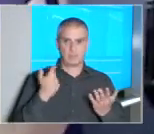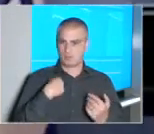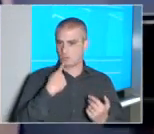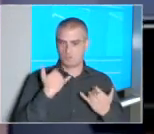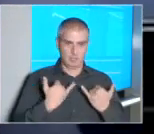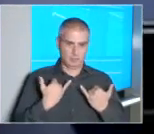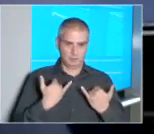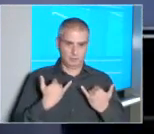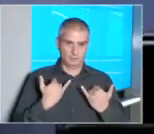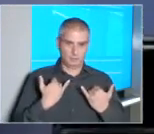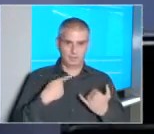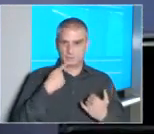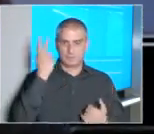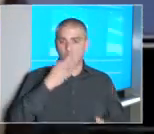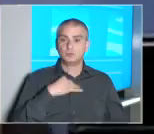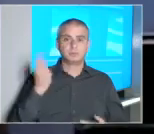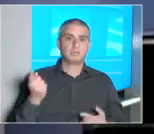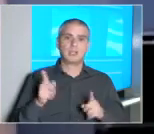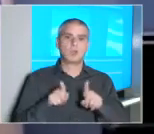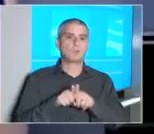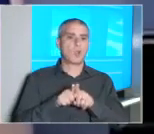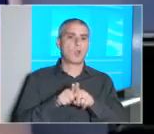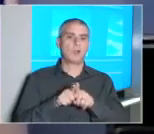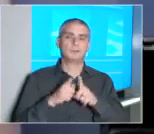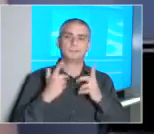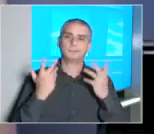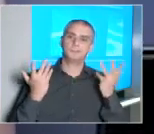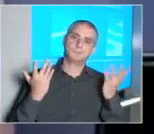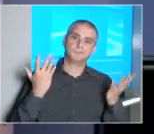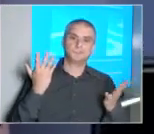אומר עכשיו, אני נתנה את הפרשנות שלי, אבל מדובר באיזושהי,